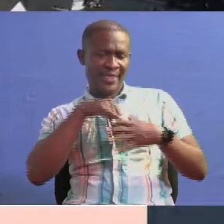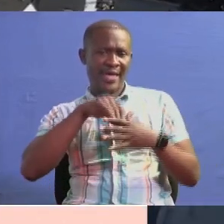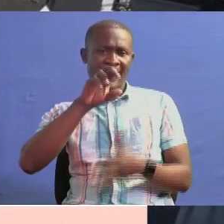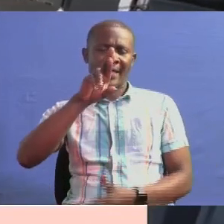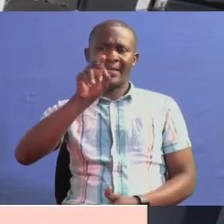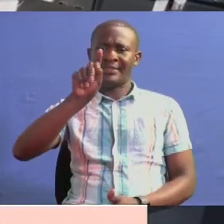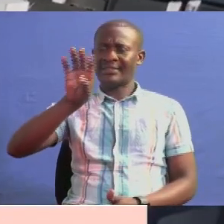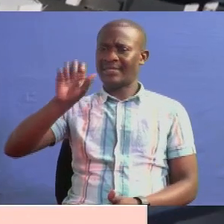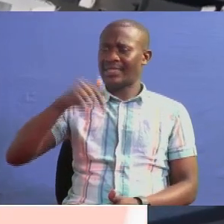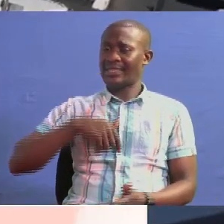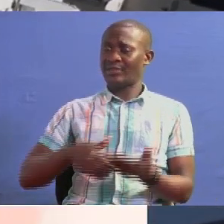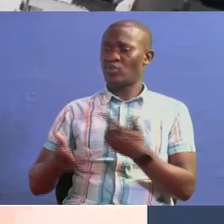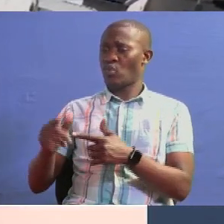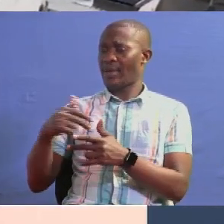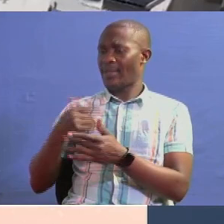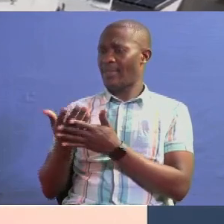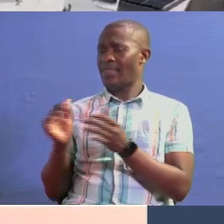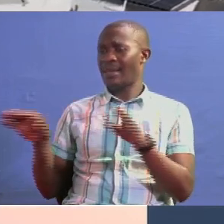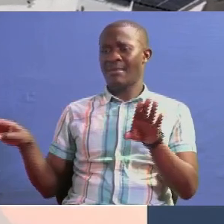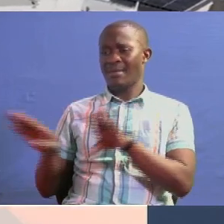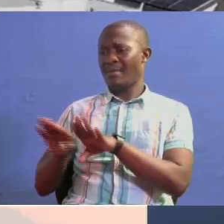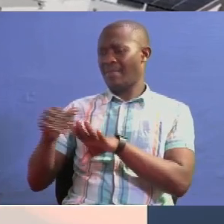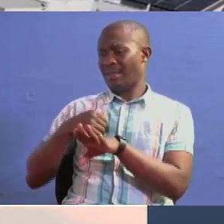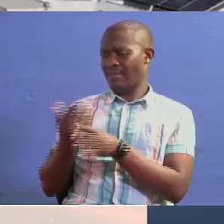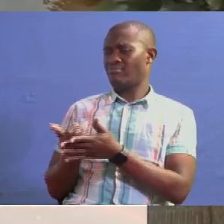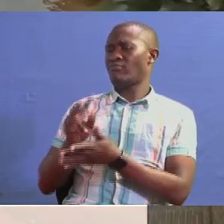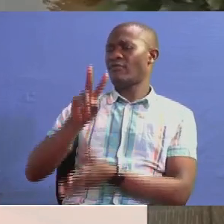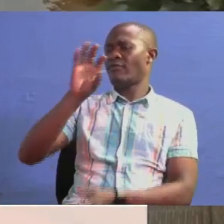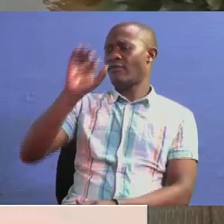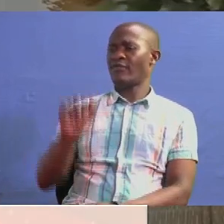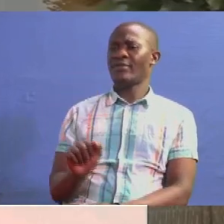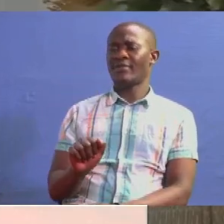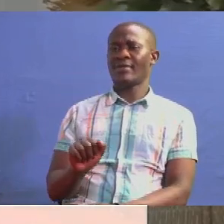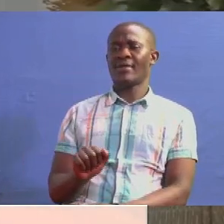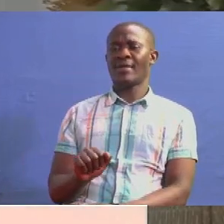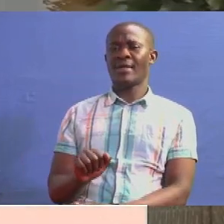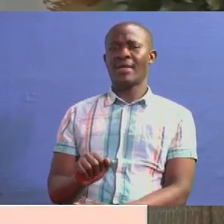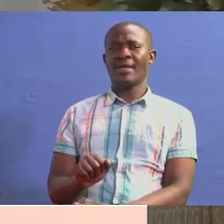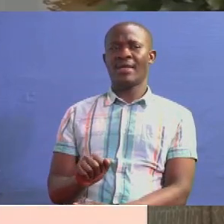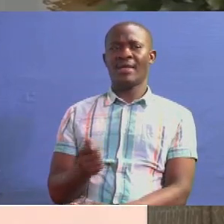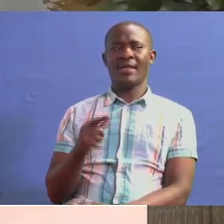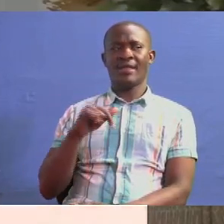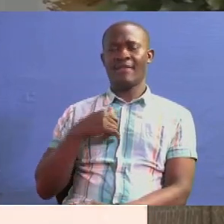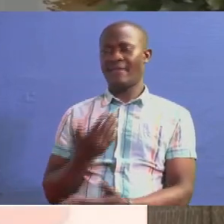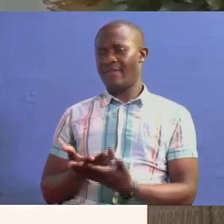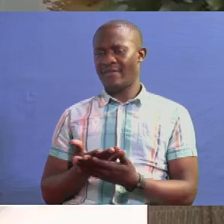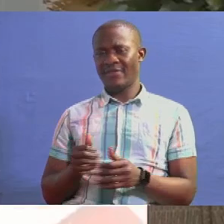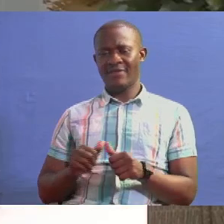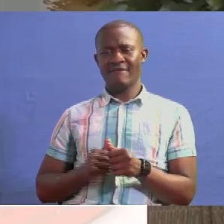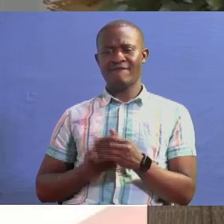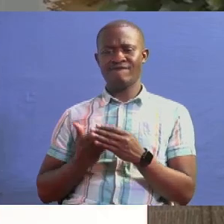Pia alihuzunishwa na hatua ya kukataliwa kwa visa hiyo. He's left thinking that it's a flaw in